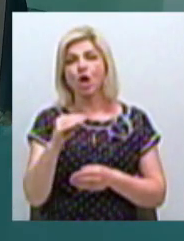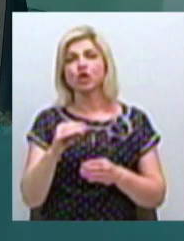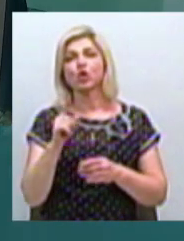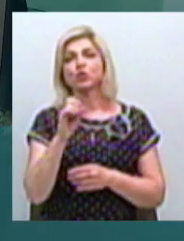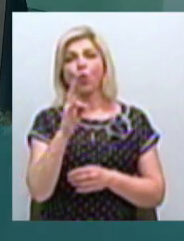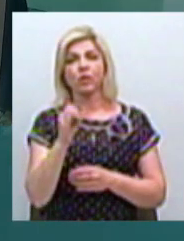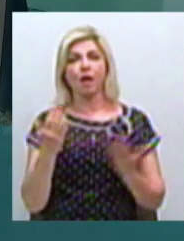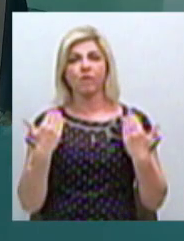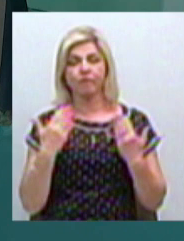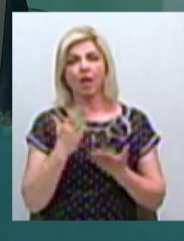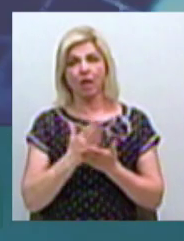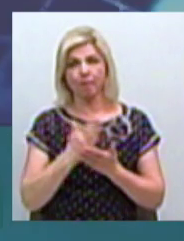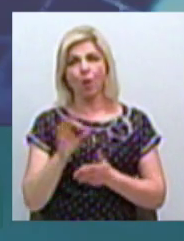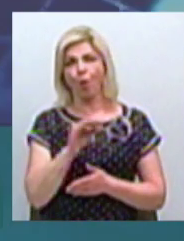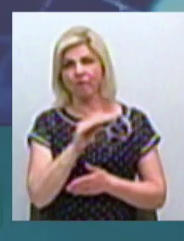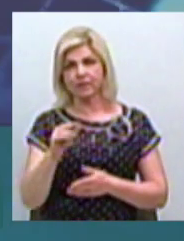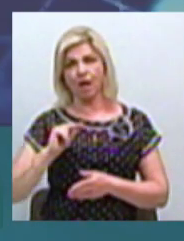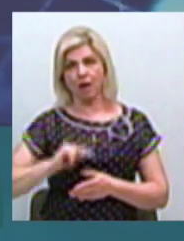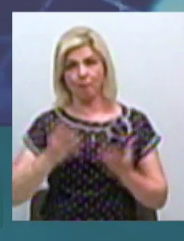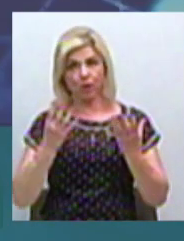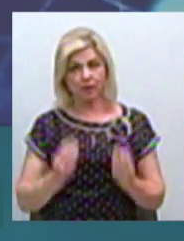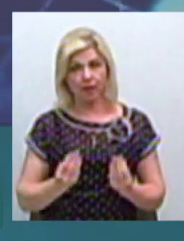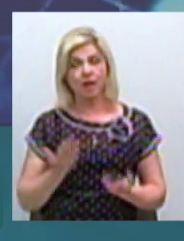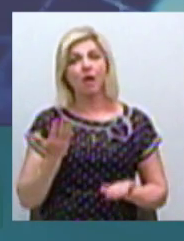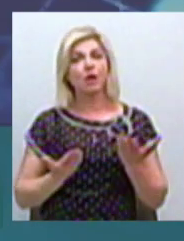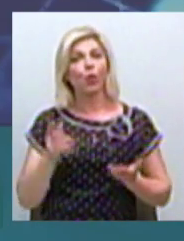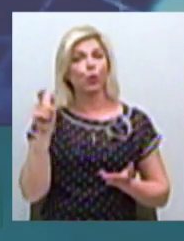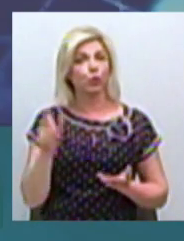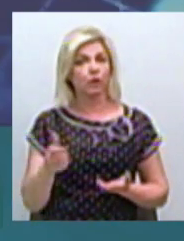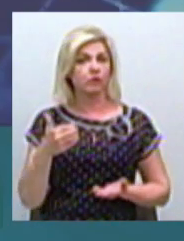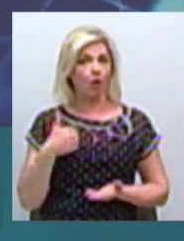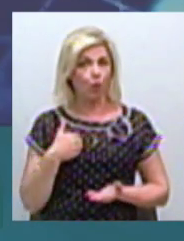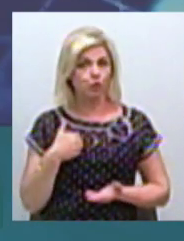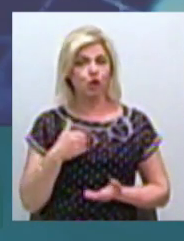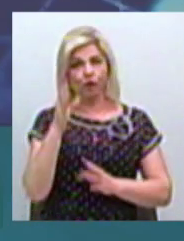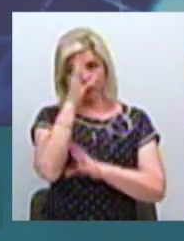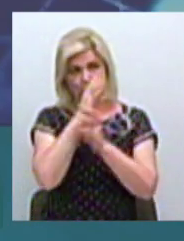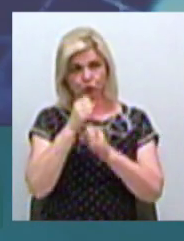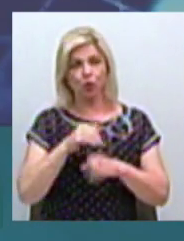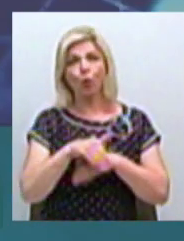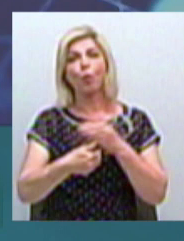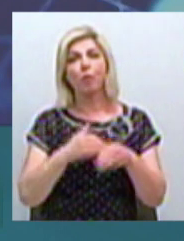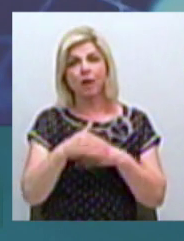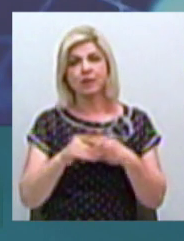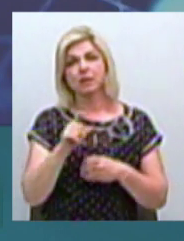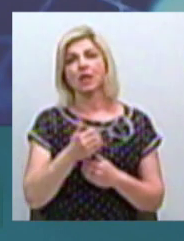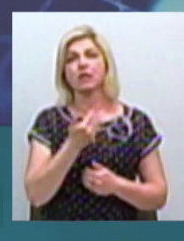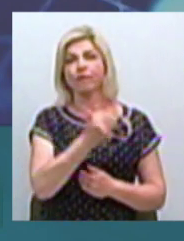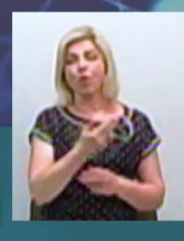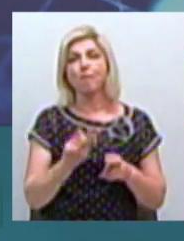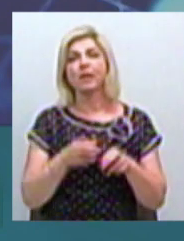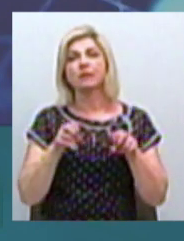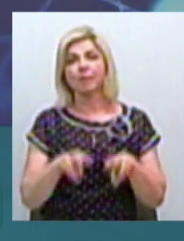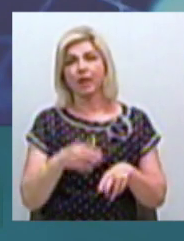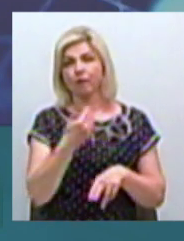мають свій офіційний робочий день. І якщо людина захоче вночі купатись за її безпеку, за